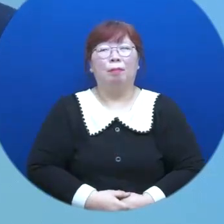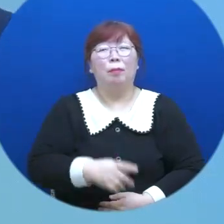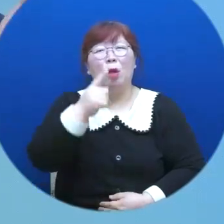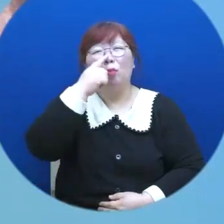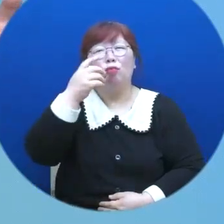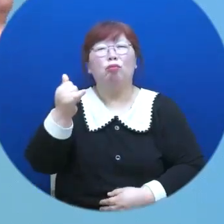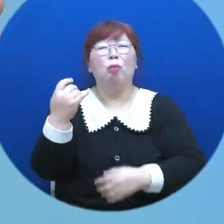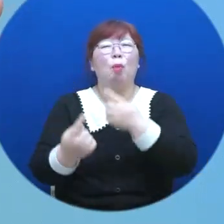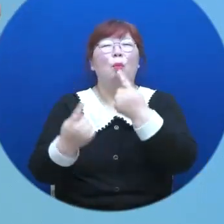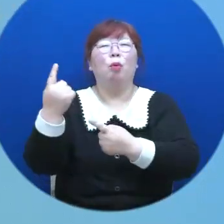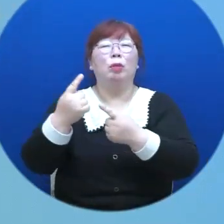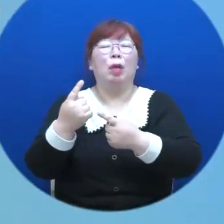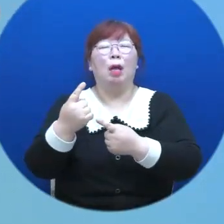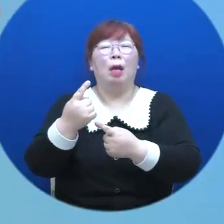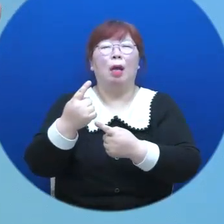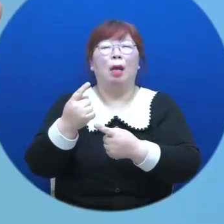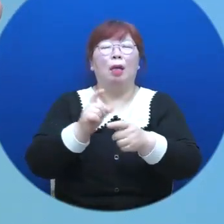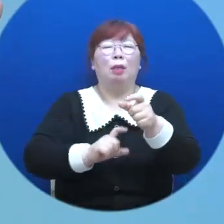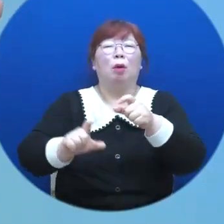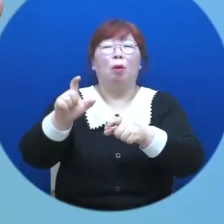부모보다 나은 삶을 살 수가 있어요.